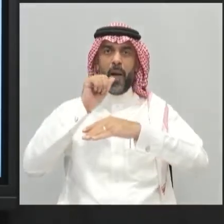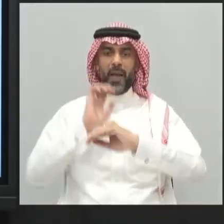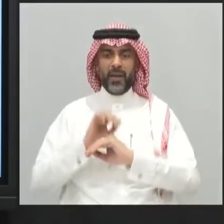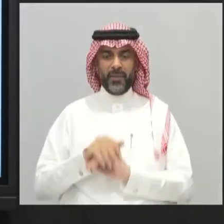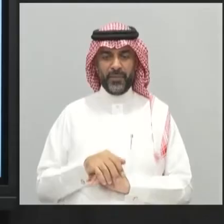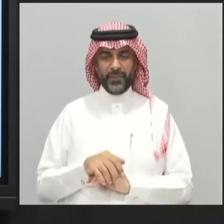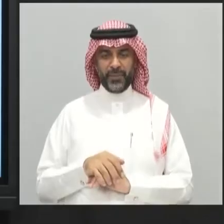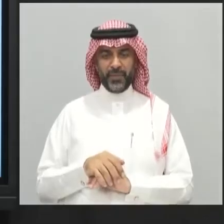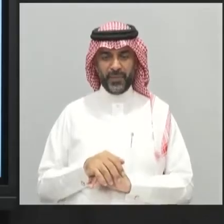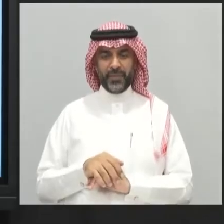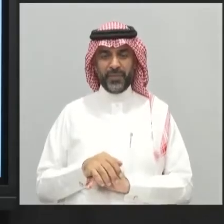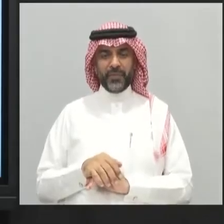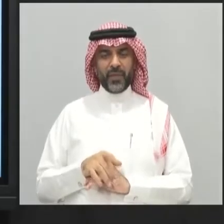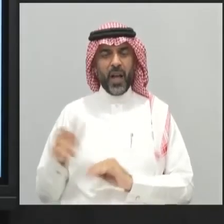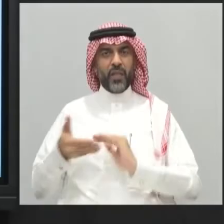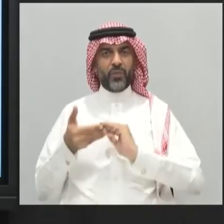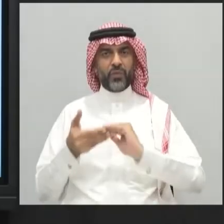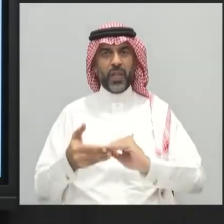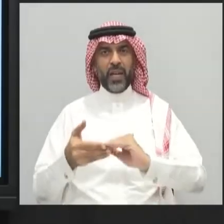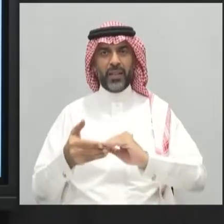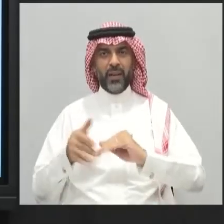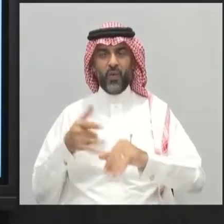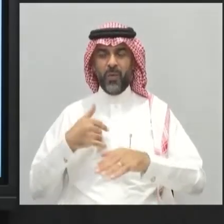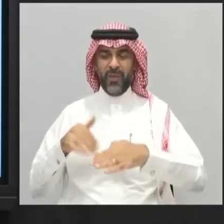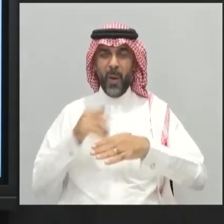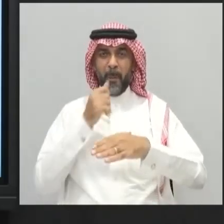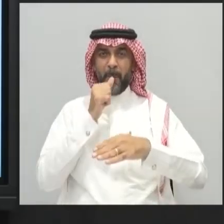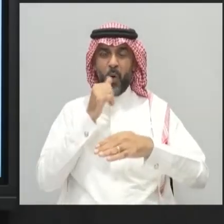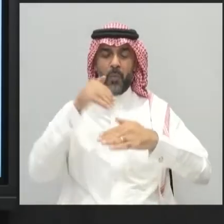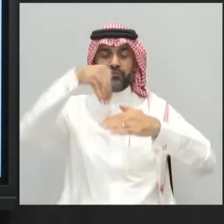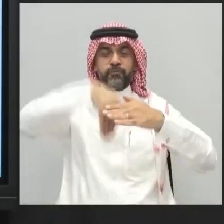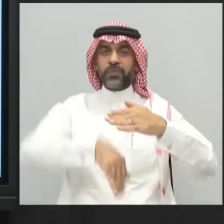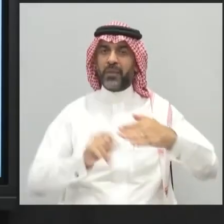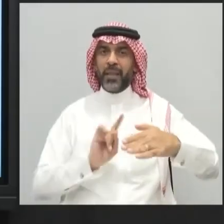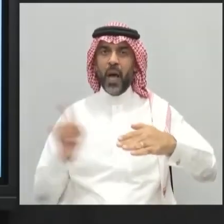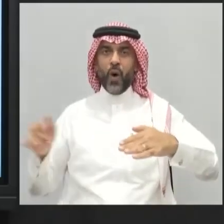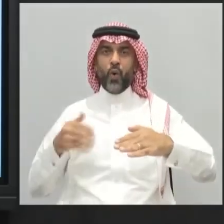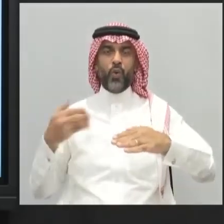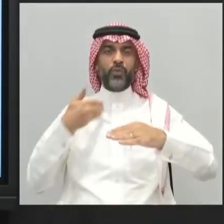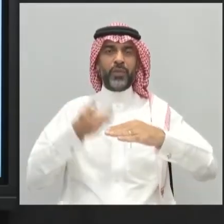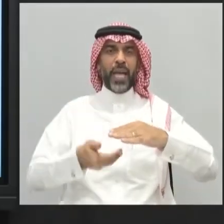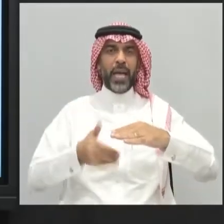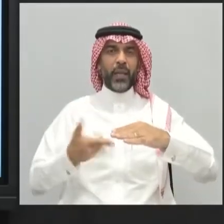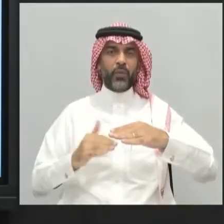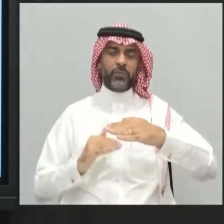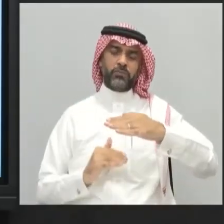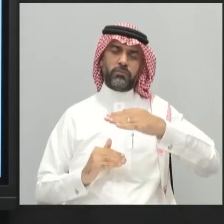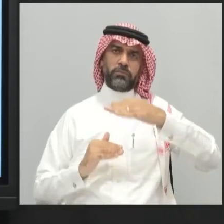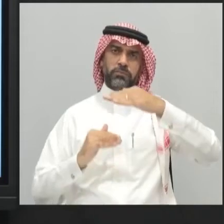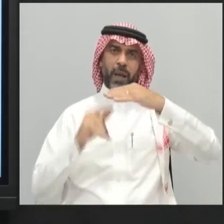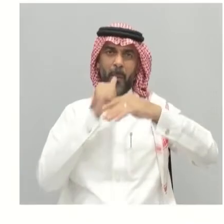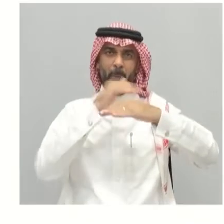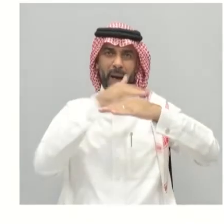الماء اذا ما هي وظيفه المثانه الهوائيه تساعد الطحلب على الطفو بالقرب من سطح ماذا